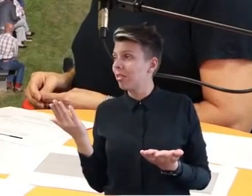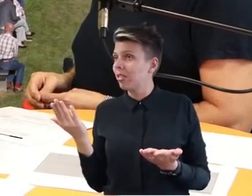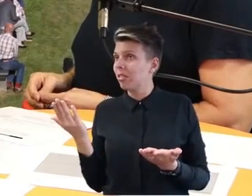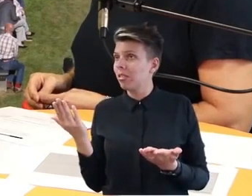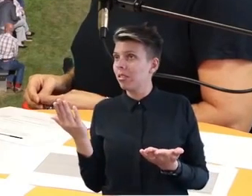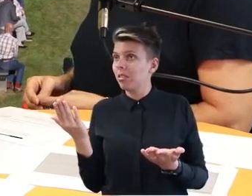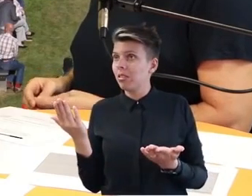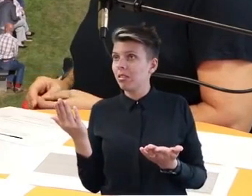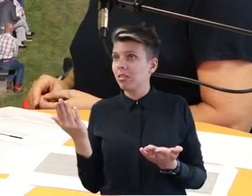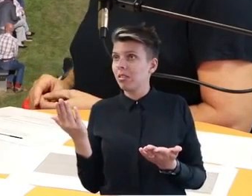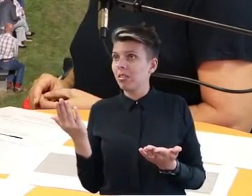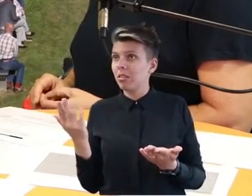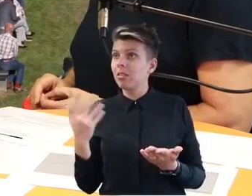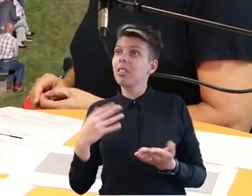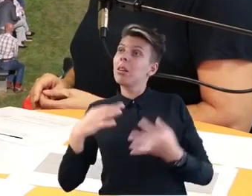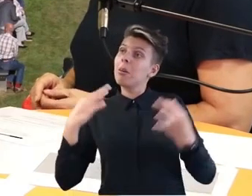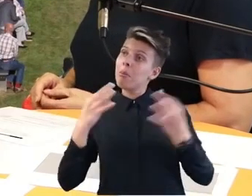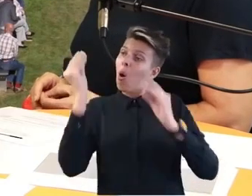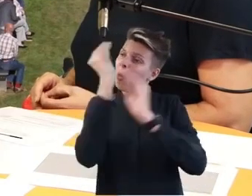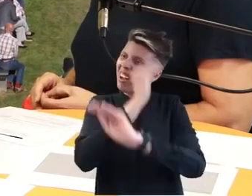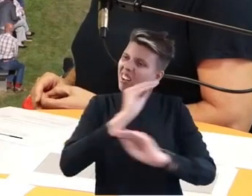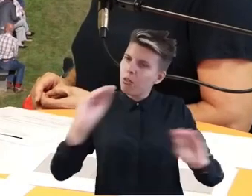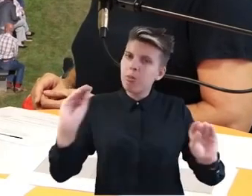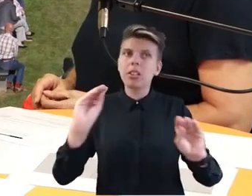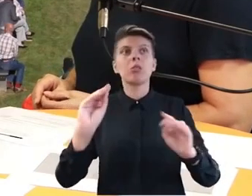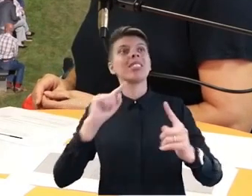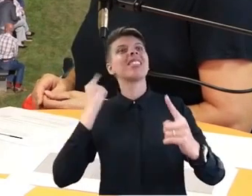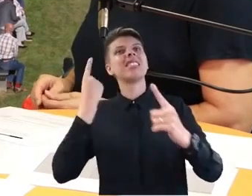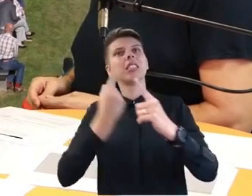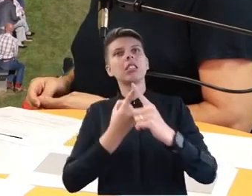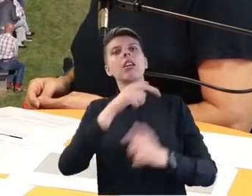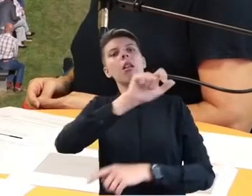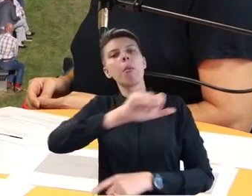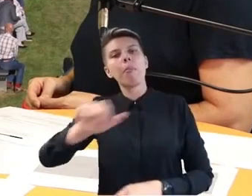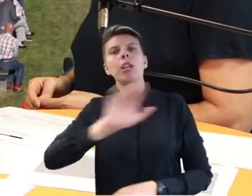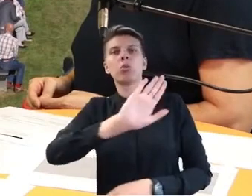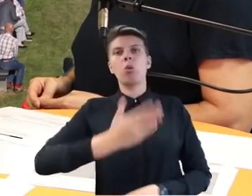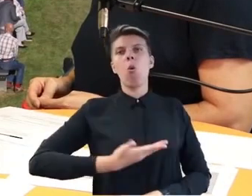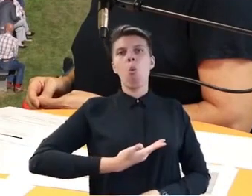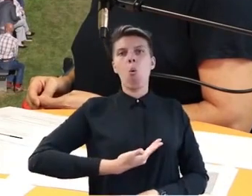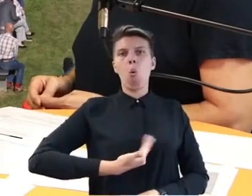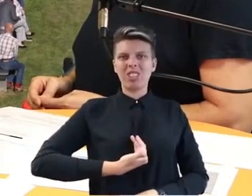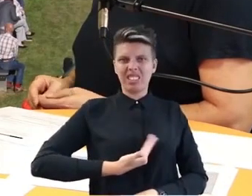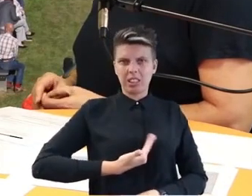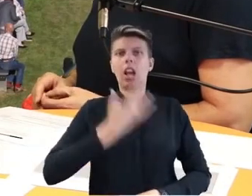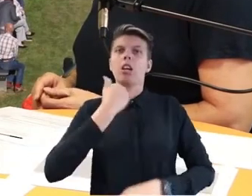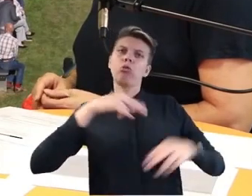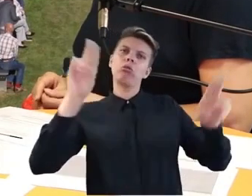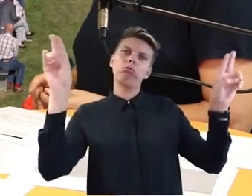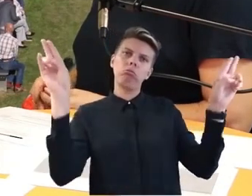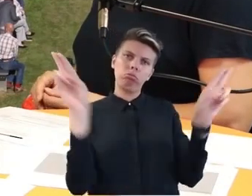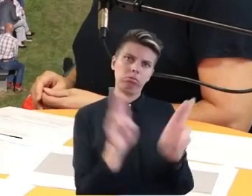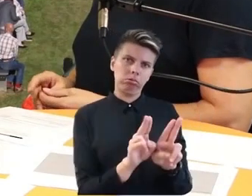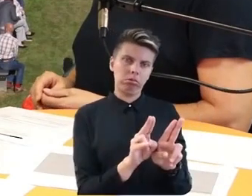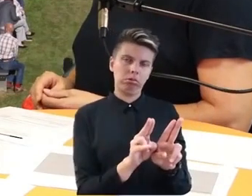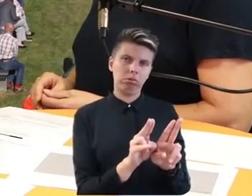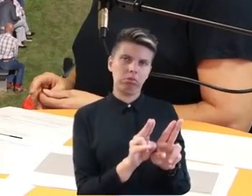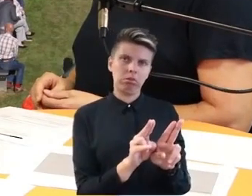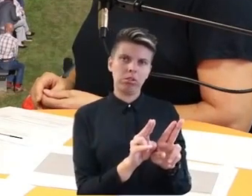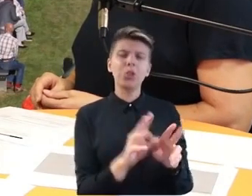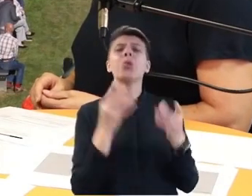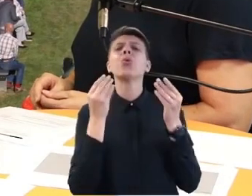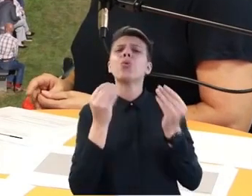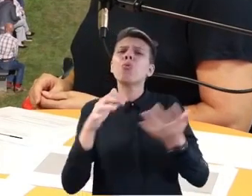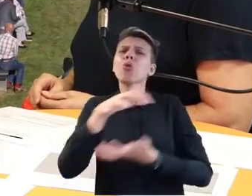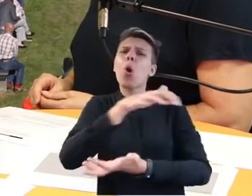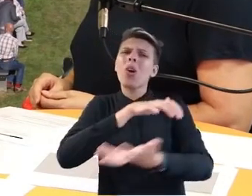unsicherheiten zu nehmen oder auch um unsicherheiten vorzubeugen ist ja ein großes thema in krisen und katastrophen lagen gerade in so